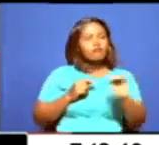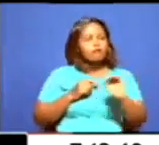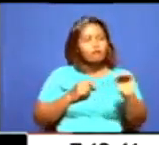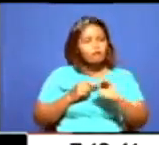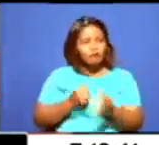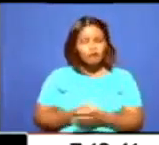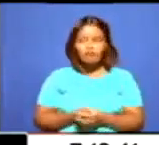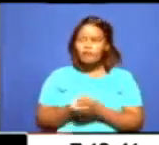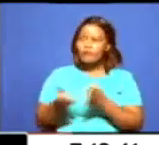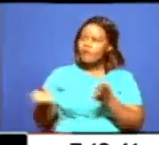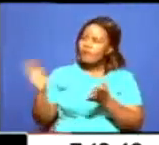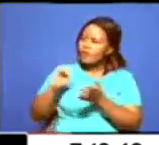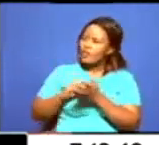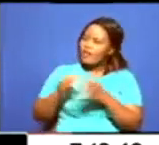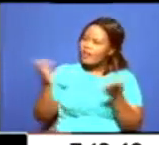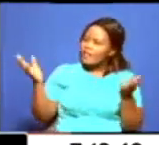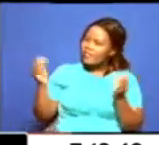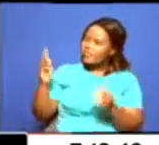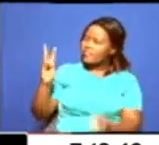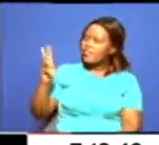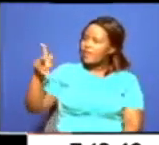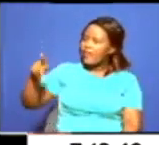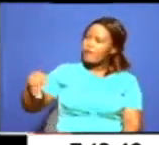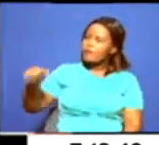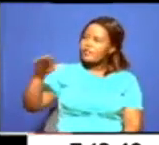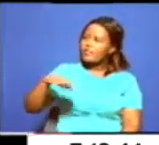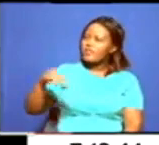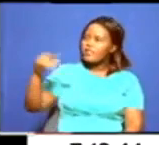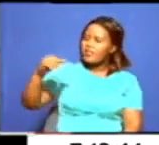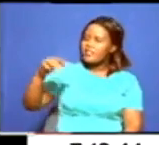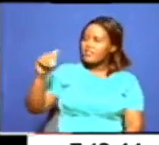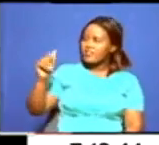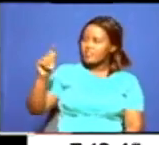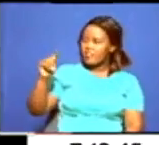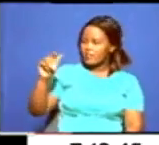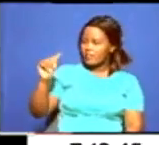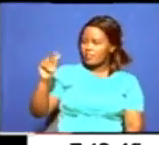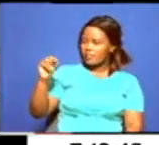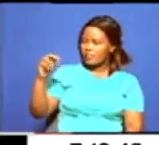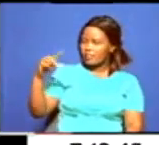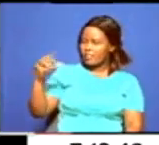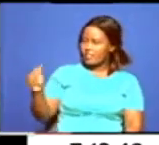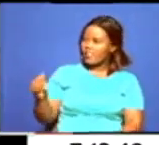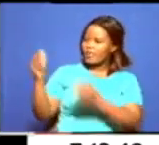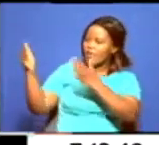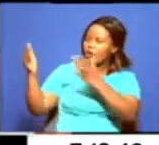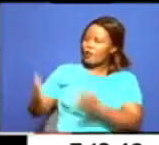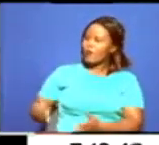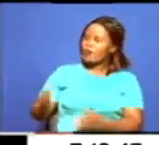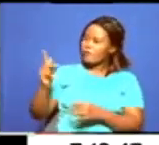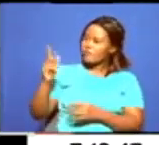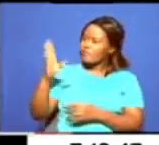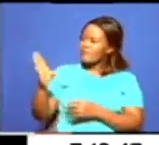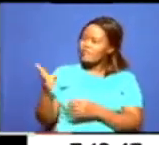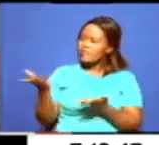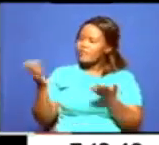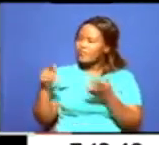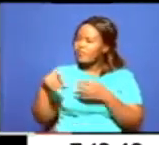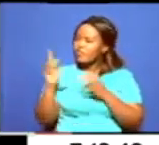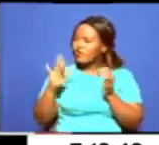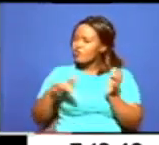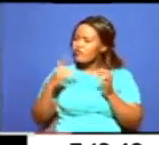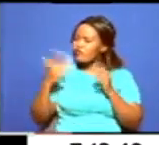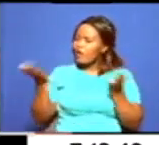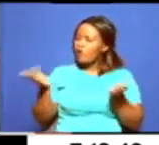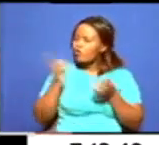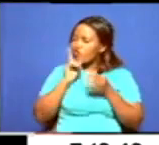naye MP wa Gatanga Ndoati Ngugi. Karibu sana KBC, tueleze maoni yako kuhusiana na mkutano wa kesho na